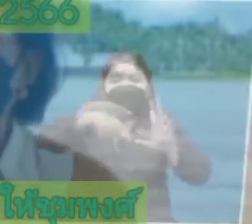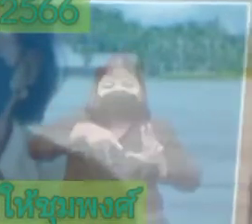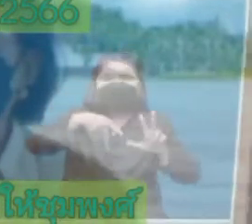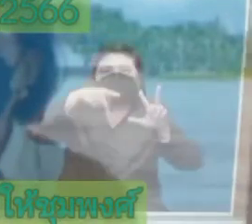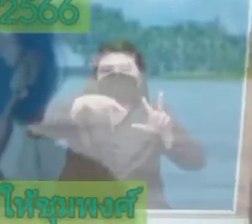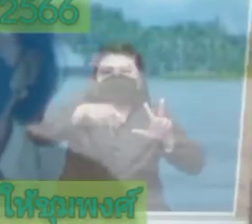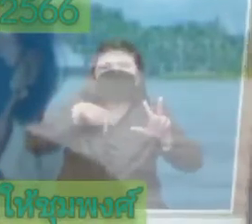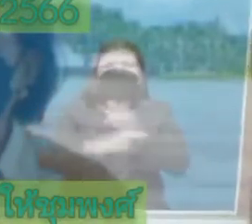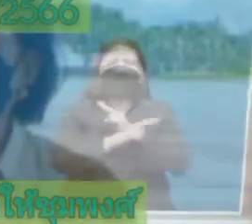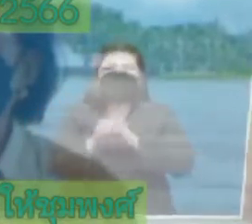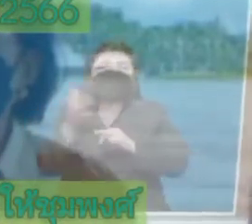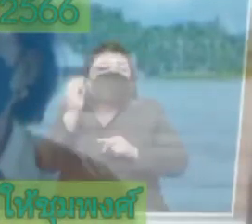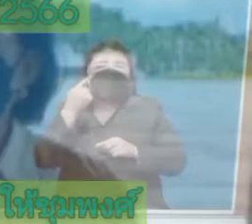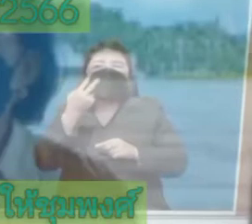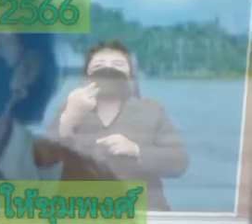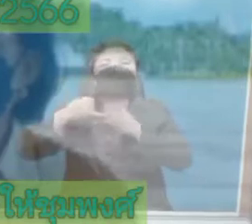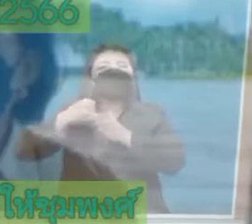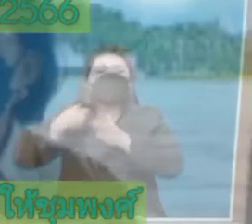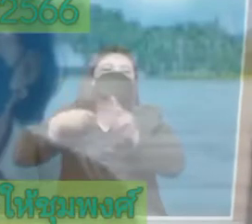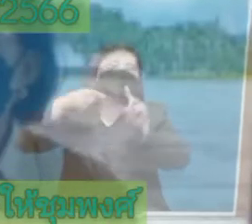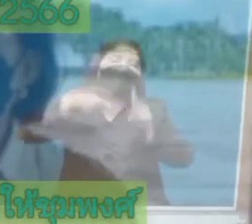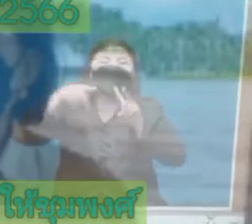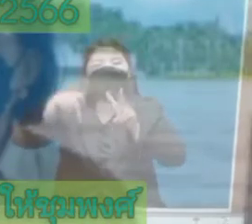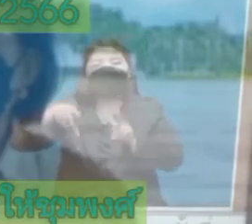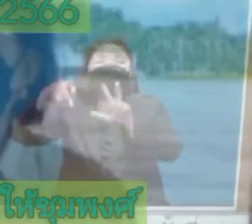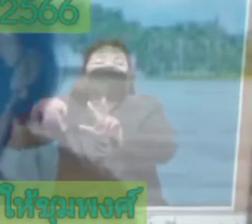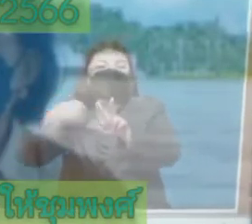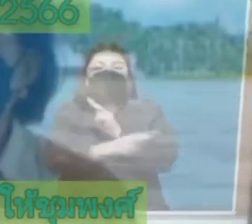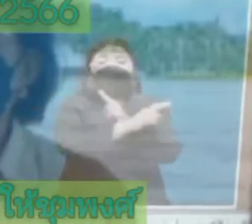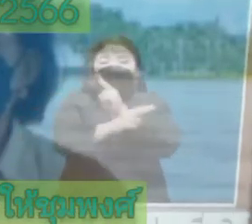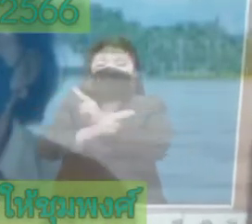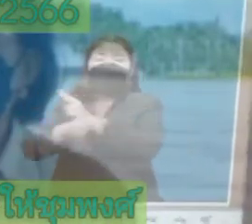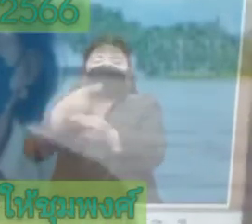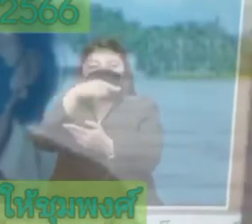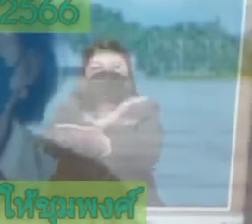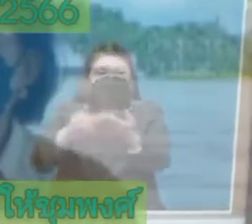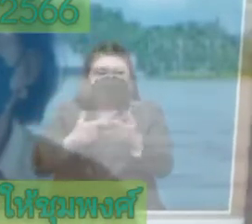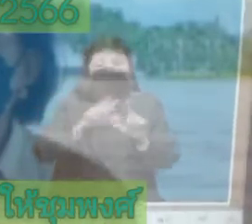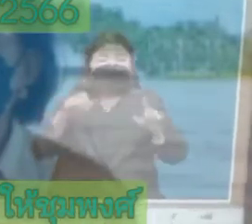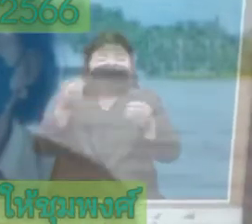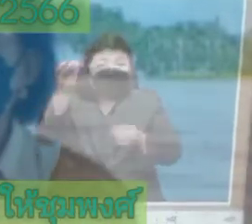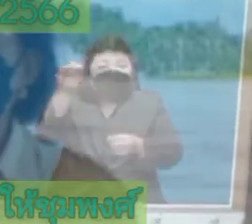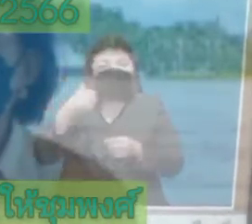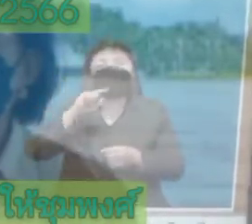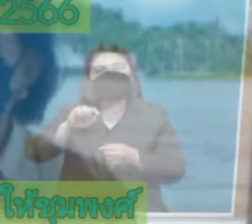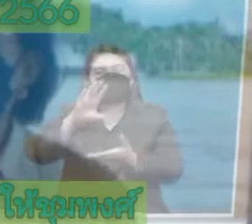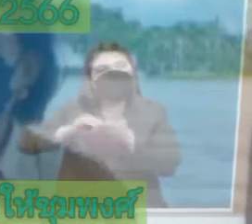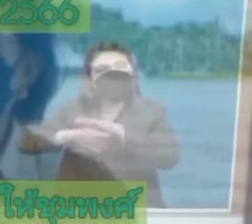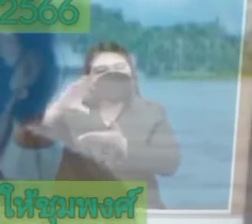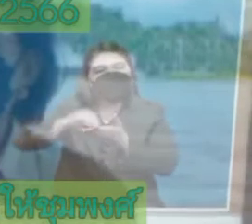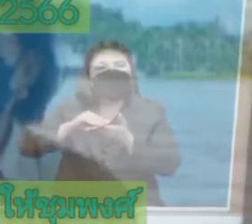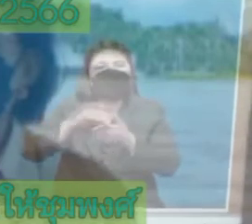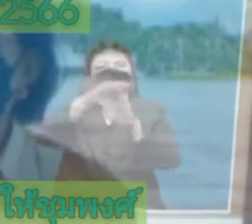ท่านคูณ 3,000 เนี่ยฟังดูเหมือนง่ายเหมือนน้อย 1,000 2,000 3,000 ท่านคูณว่ากี่ล้านคนครับมีข้อมูลหรือเปล่าคนจนกี่ล้านคนก็ต้องให้ตามลำดับ